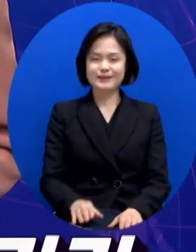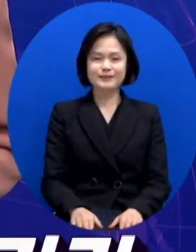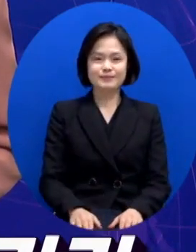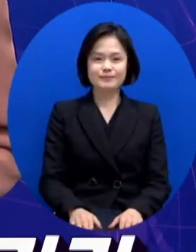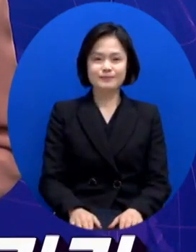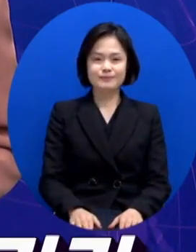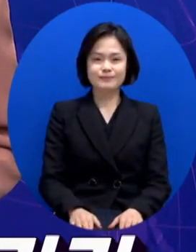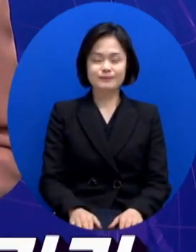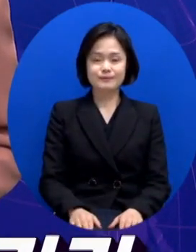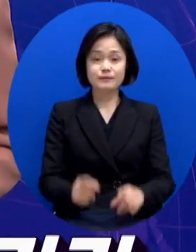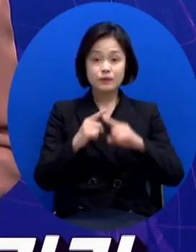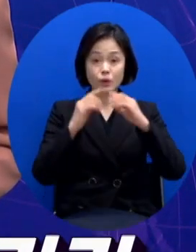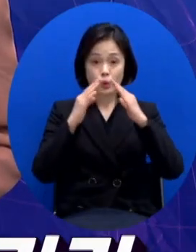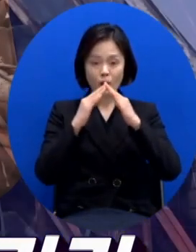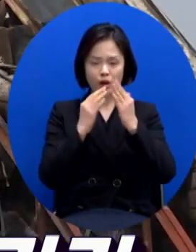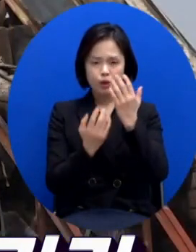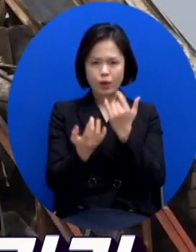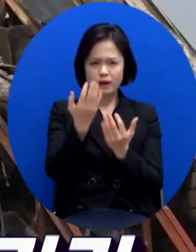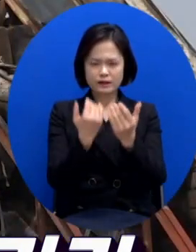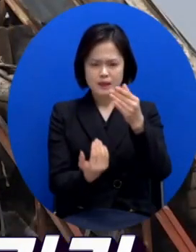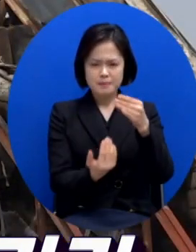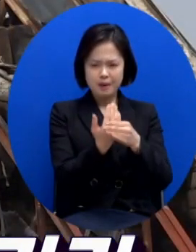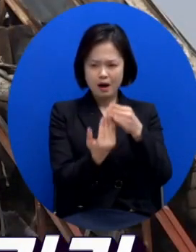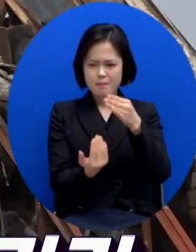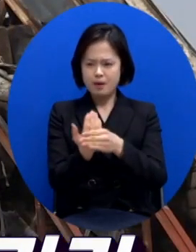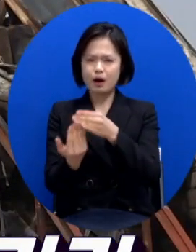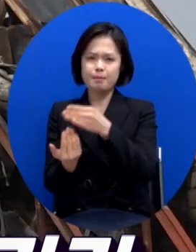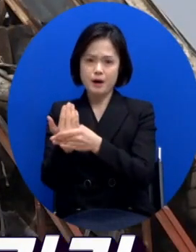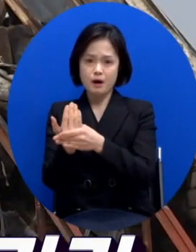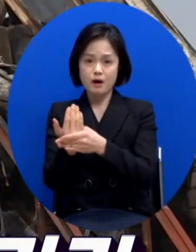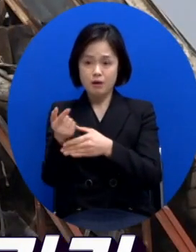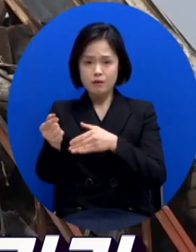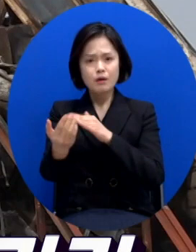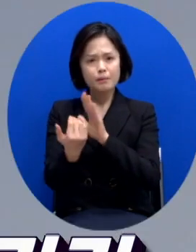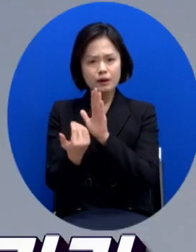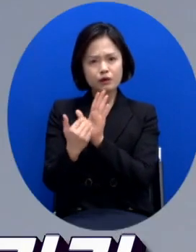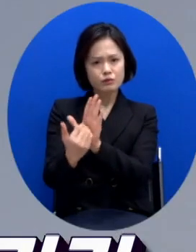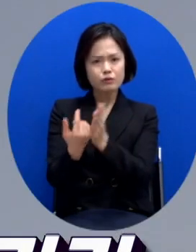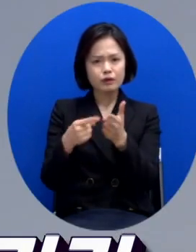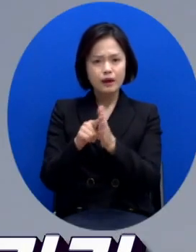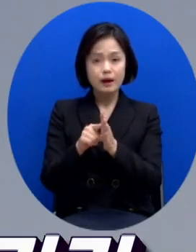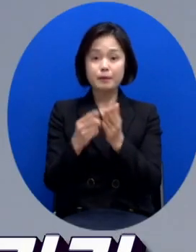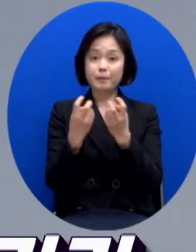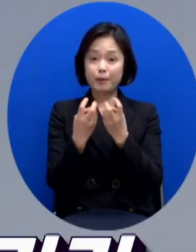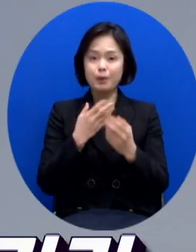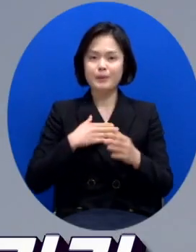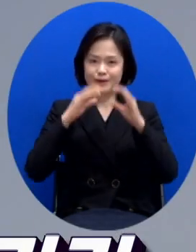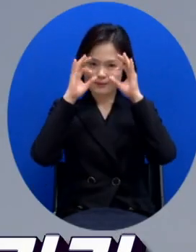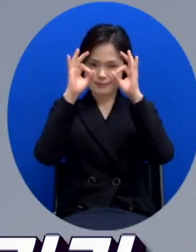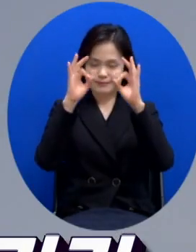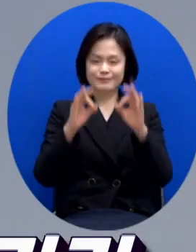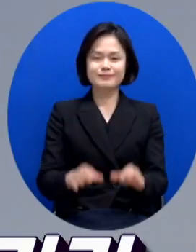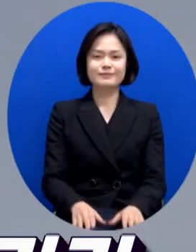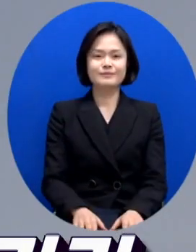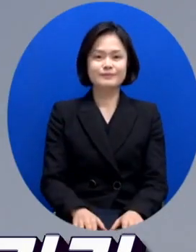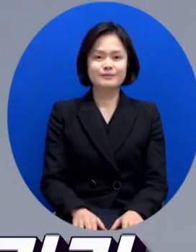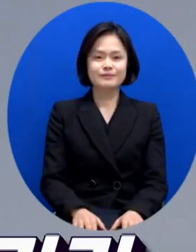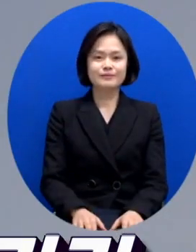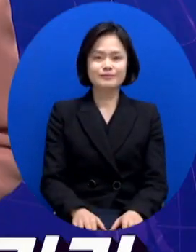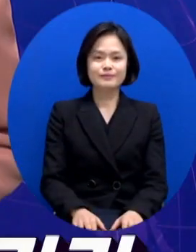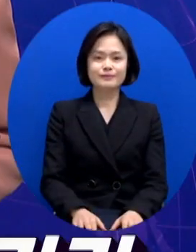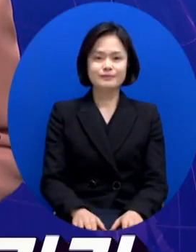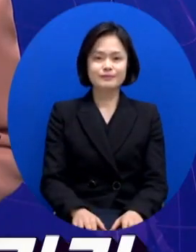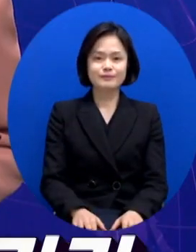예배당 화재 사고가 잇따르는 가운데 겨울철 사고를 막기 위한 방법을 알아보았습니다 잠시 후에 전해집니다